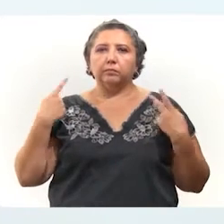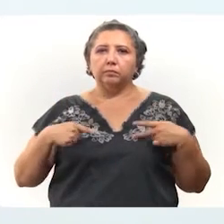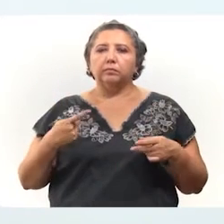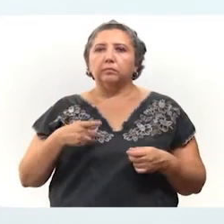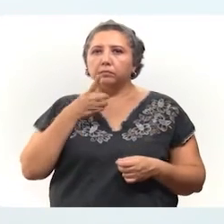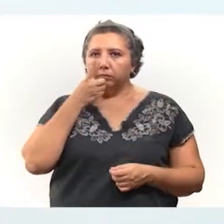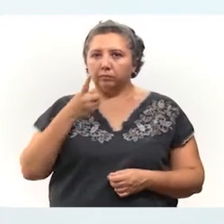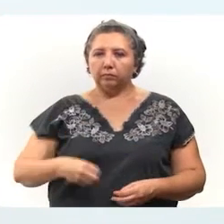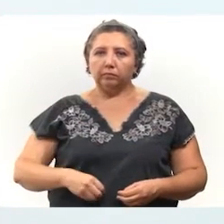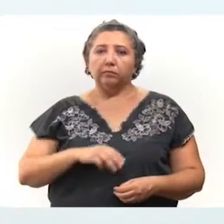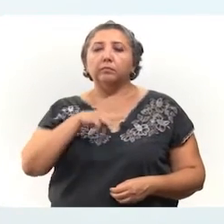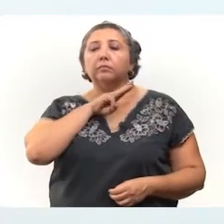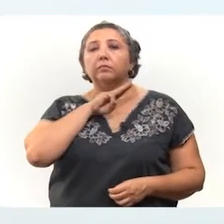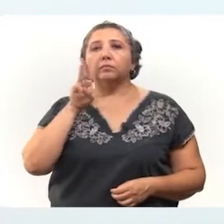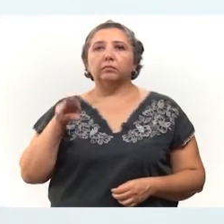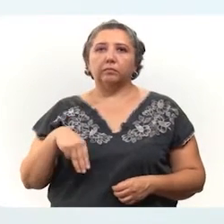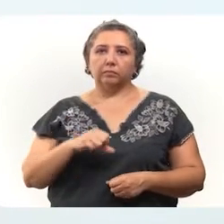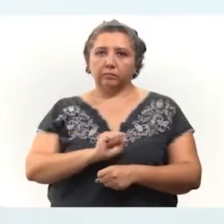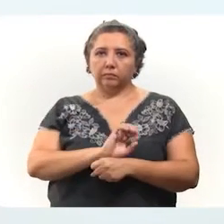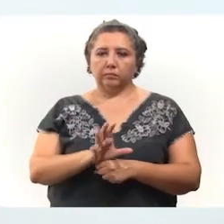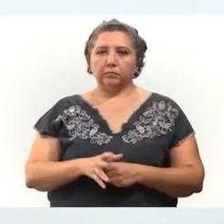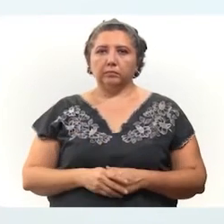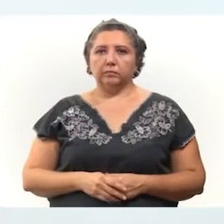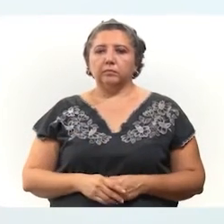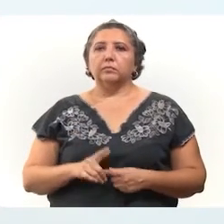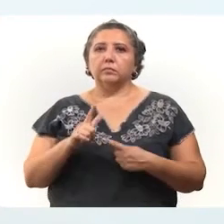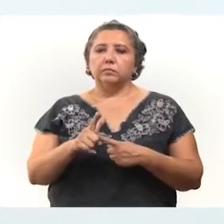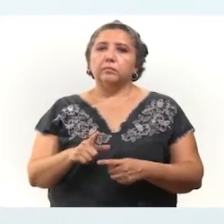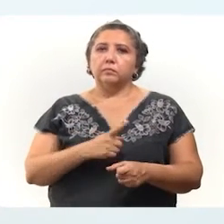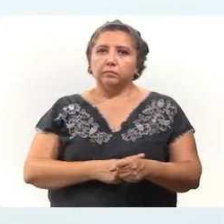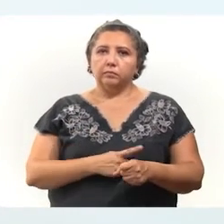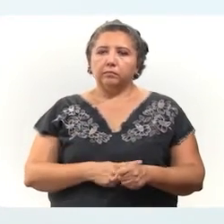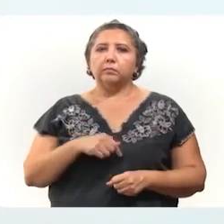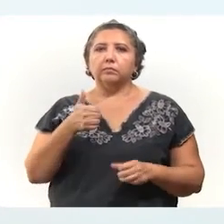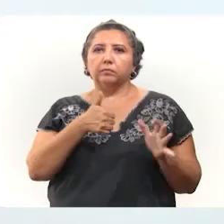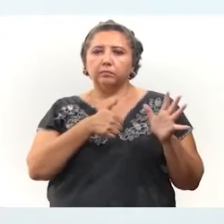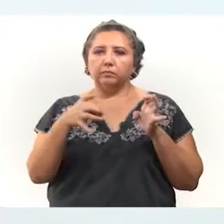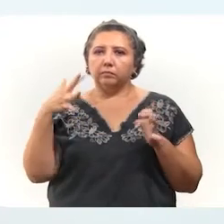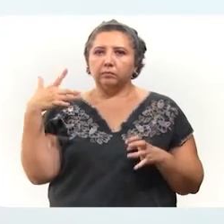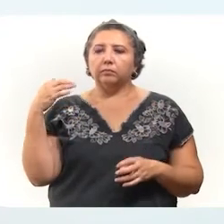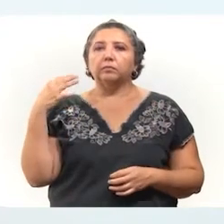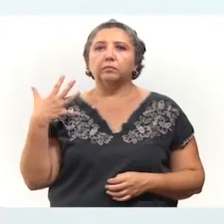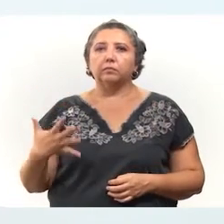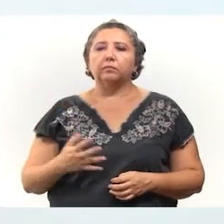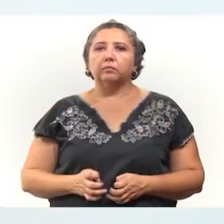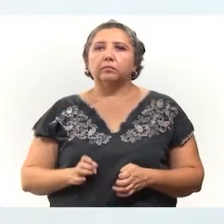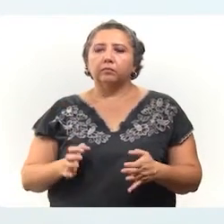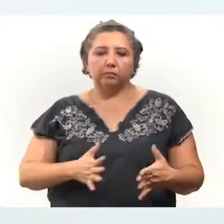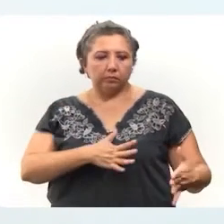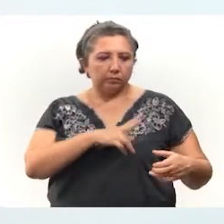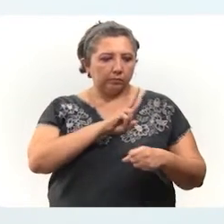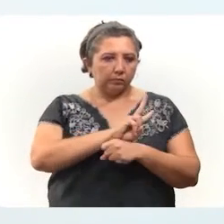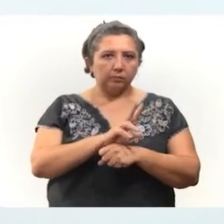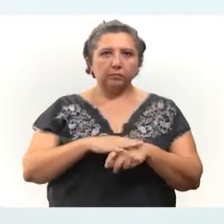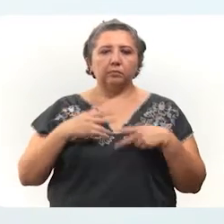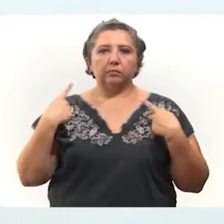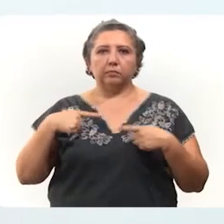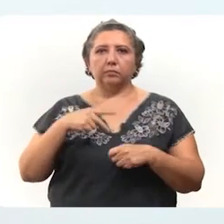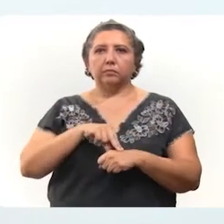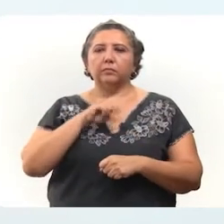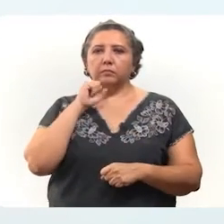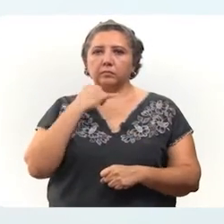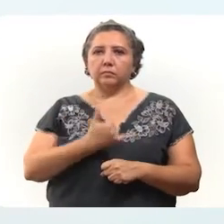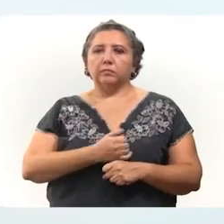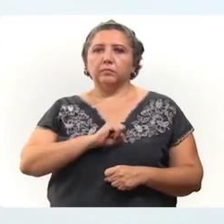yes, el shak al beta tiobo. Uk inil tulak alemako, pacto el kohanilo tiyan y chil humpel winal tak 107 jabobe. Uyes agilo le semáforo chile